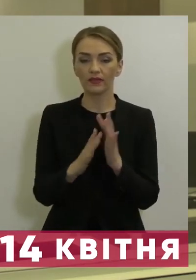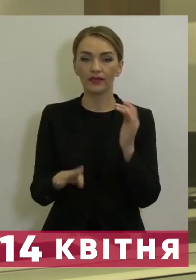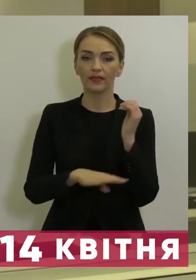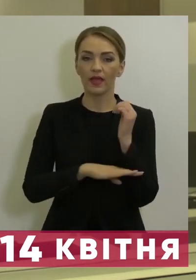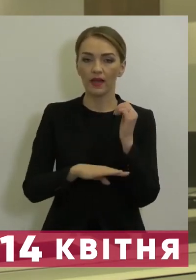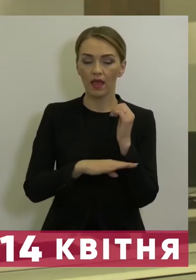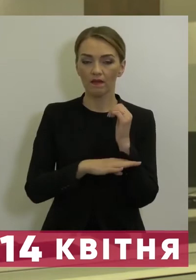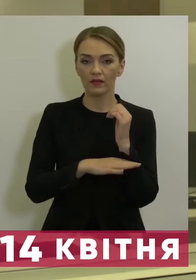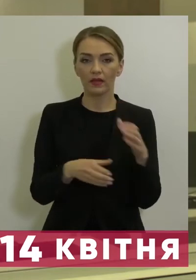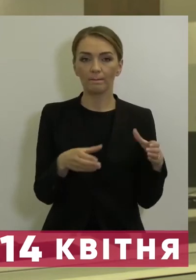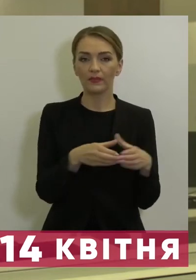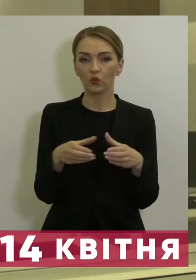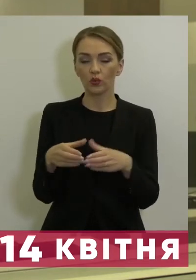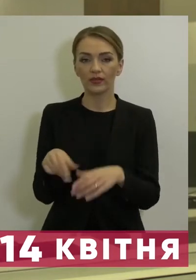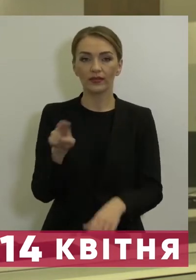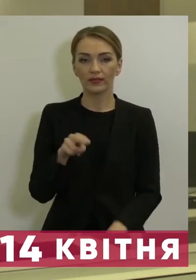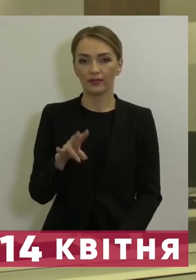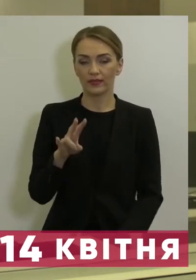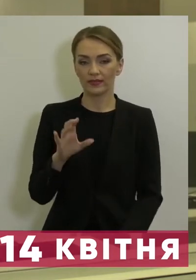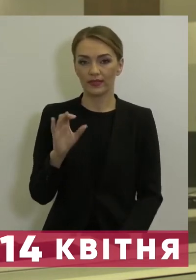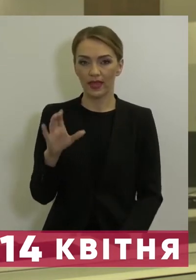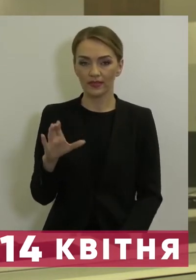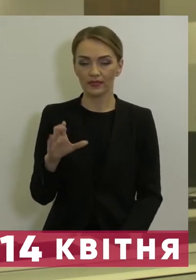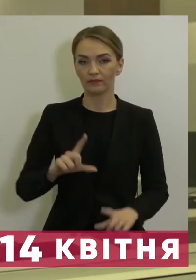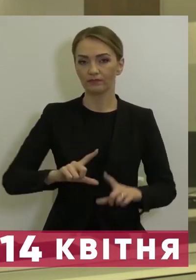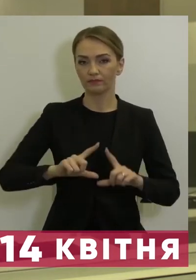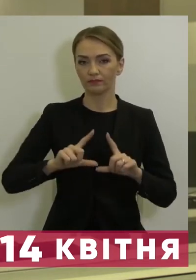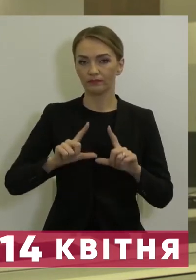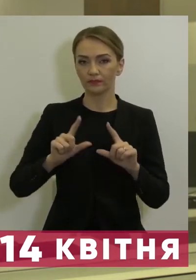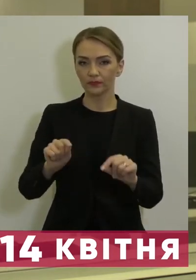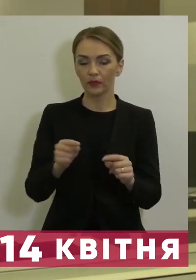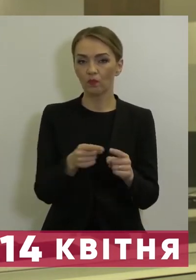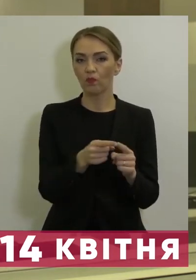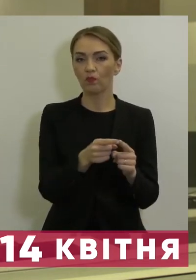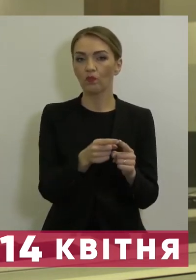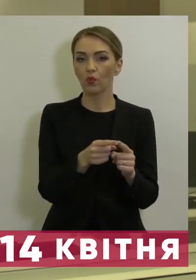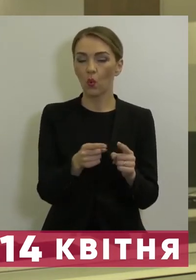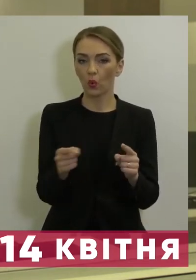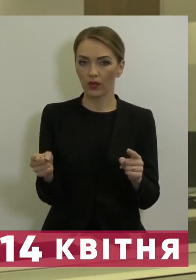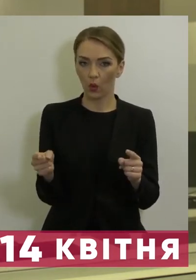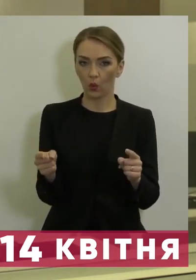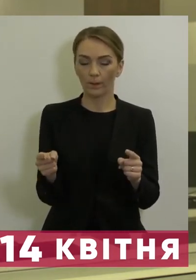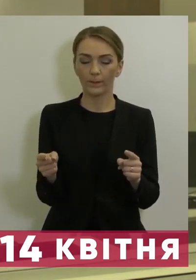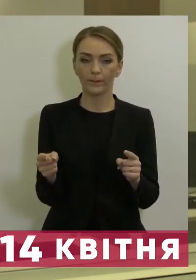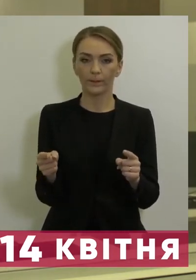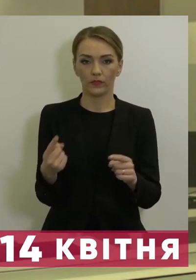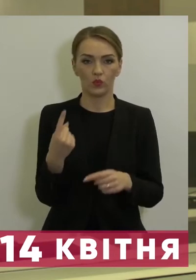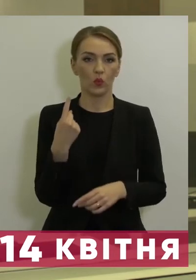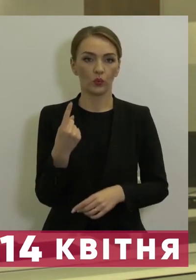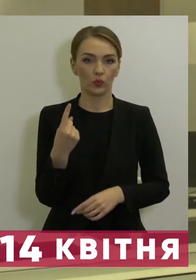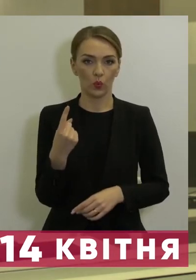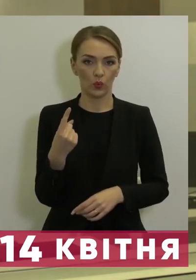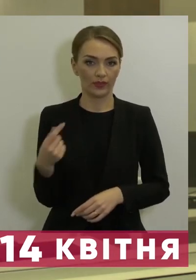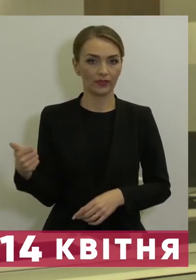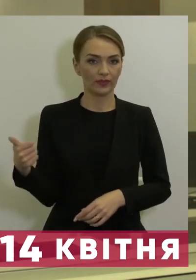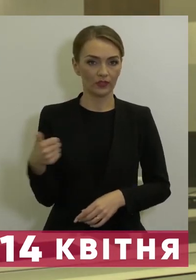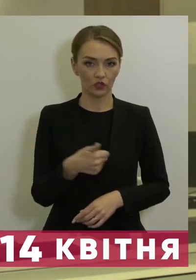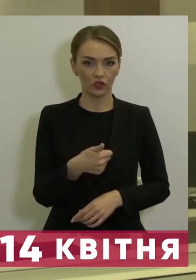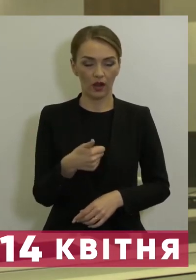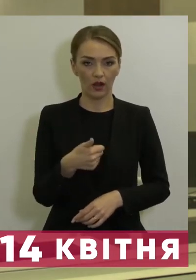дерев підрозділи ДСНС від'їжджали протягом одного